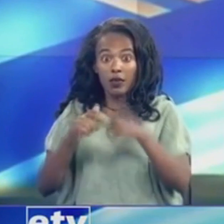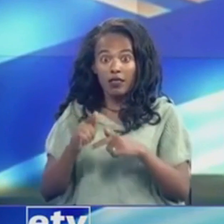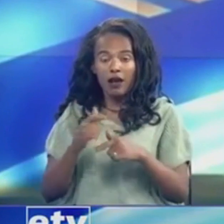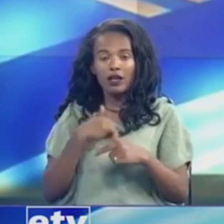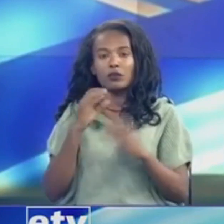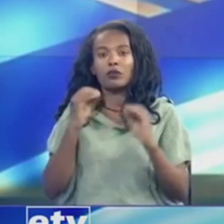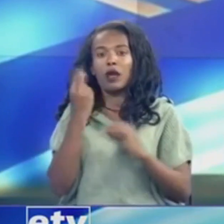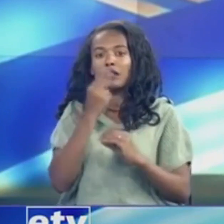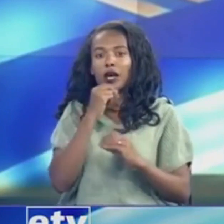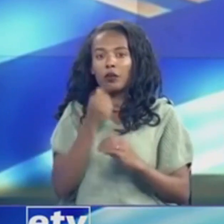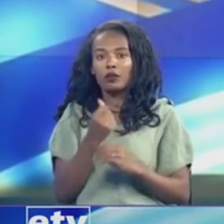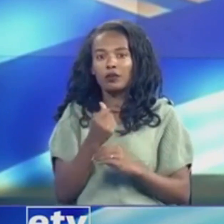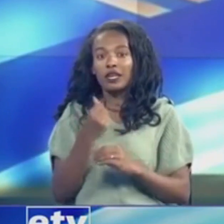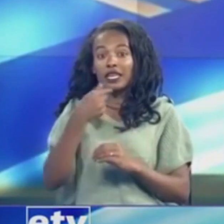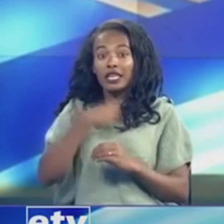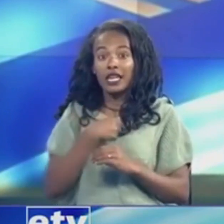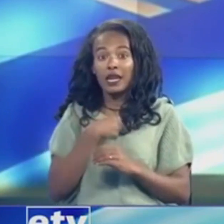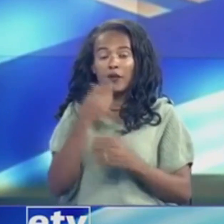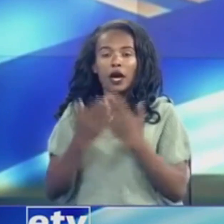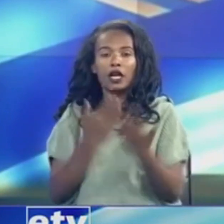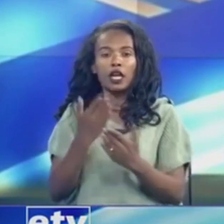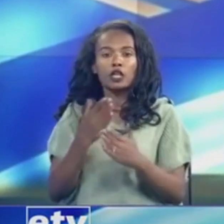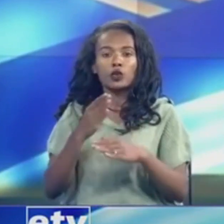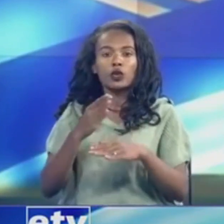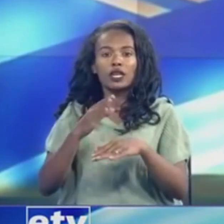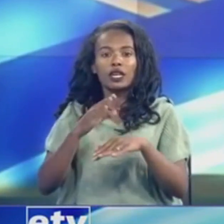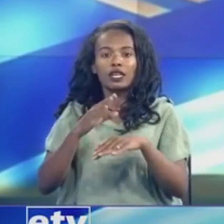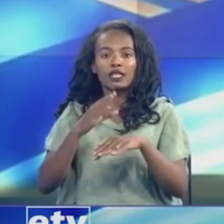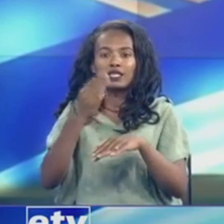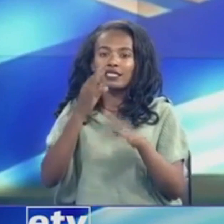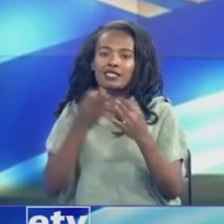አልጠቀምበትም ለኔ ማገለግላቸው የስጋዴው የተጠቀሙ